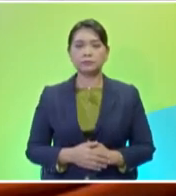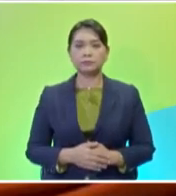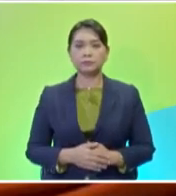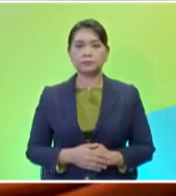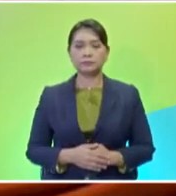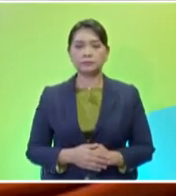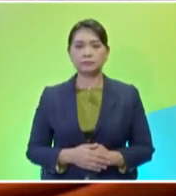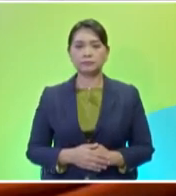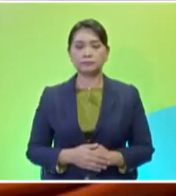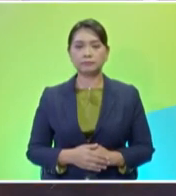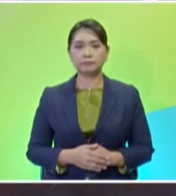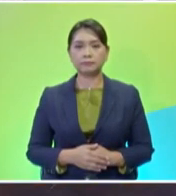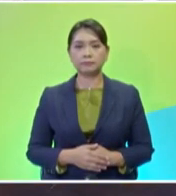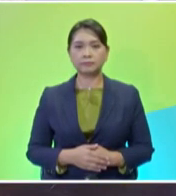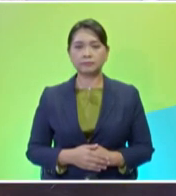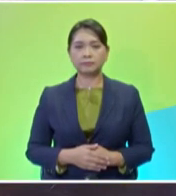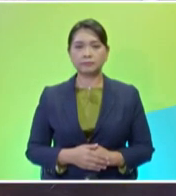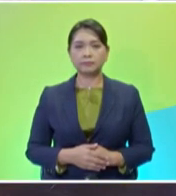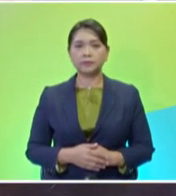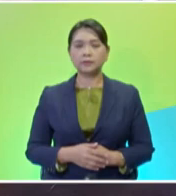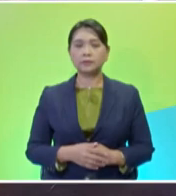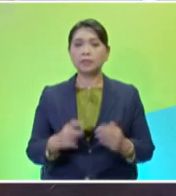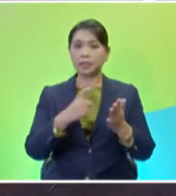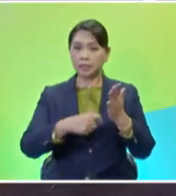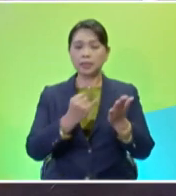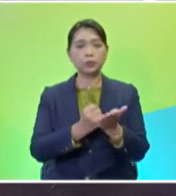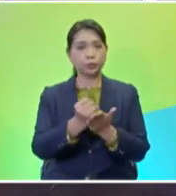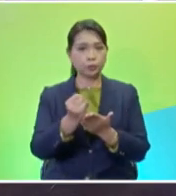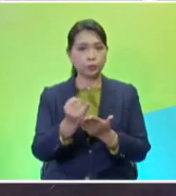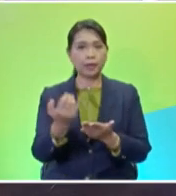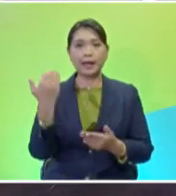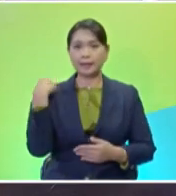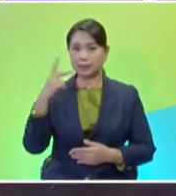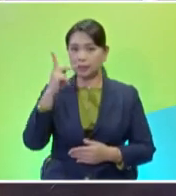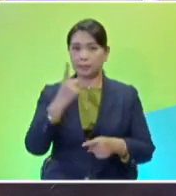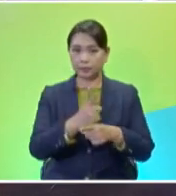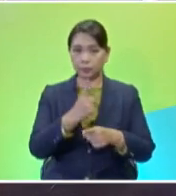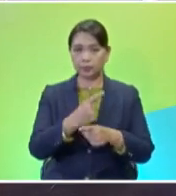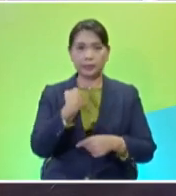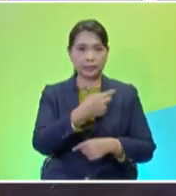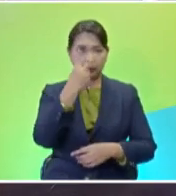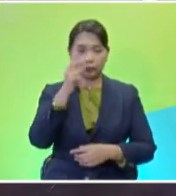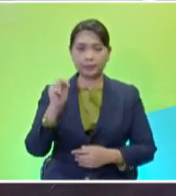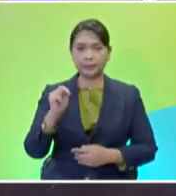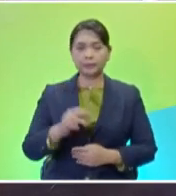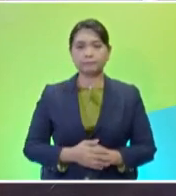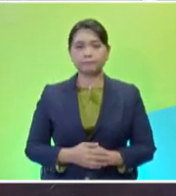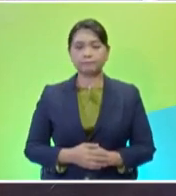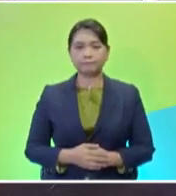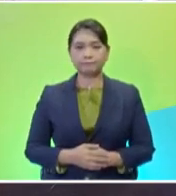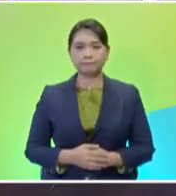pergi kepada Prabu dia mengaku kesalahannya nanti kita lihat Adakah tempat nilainya itu dan yang ayah terakhir ada